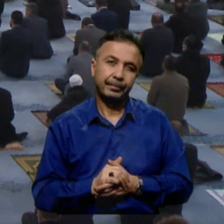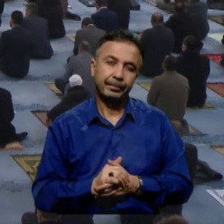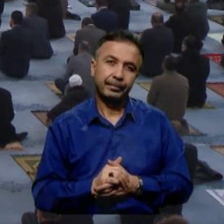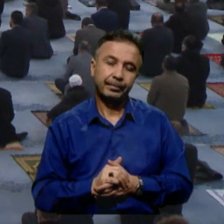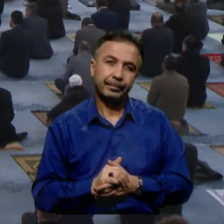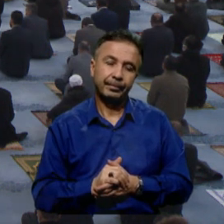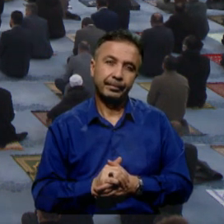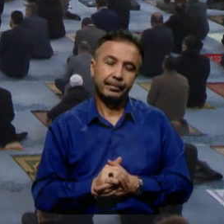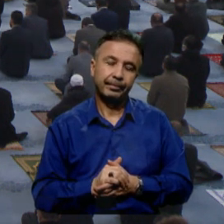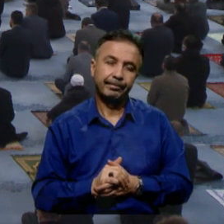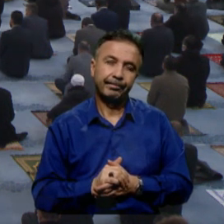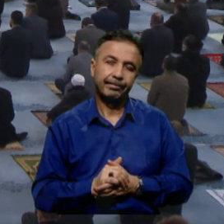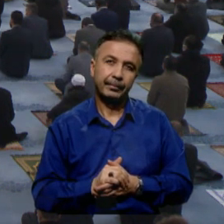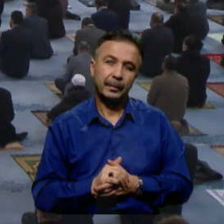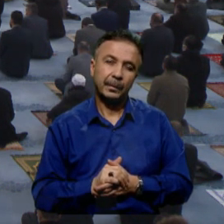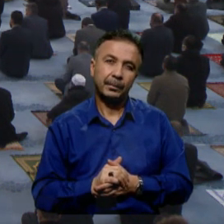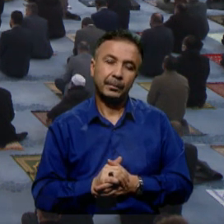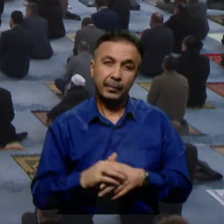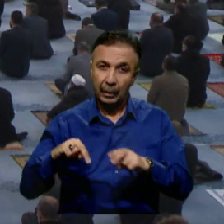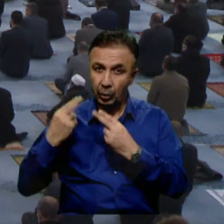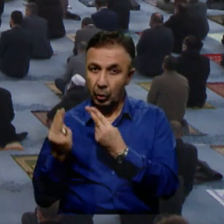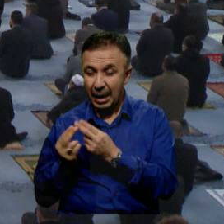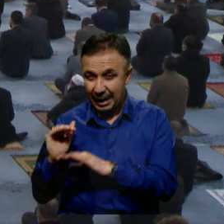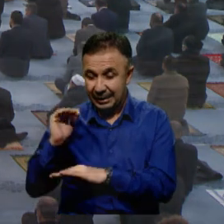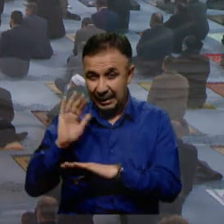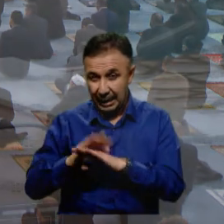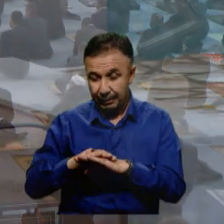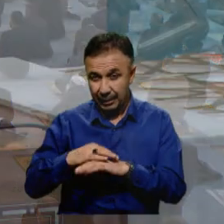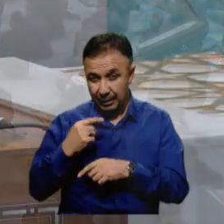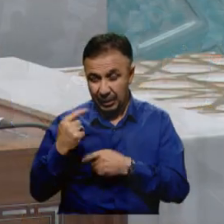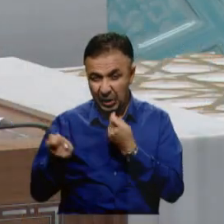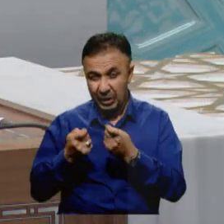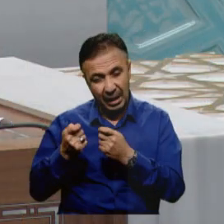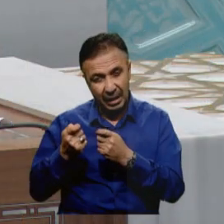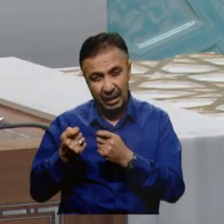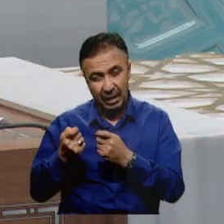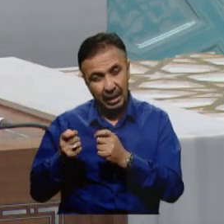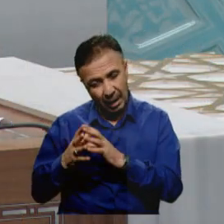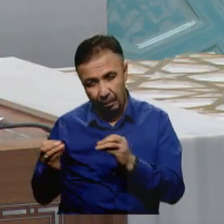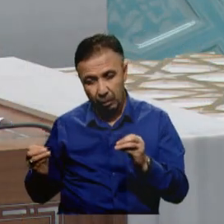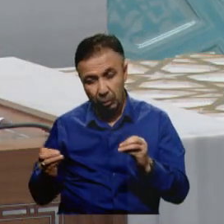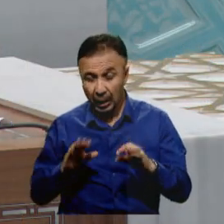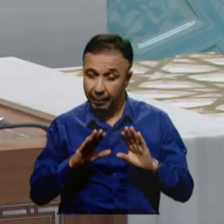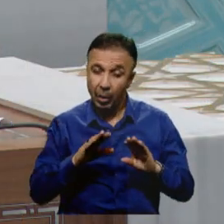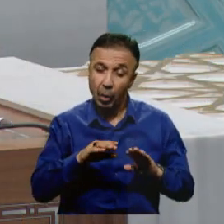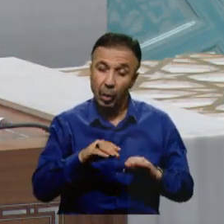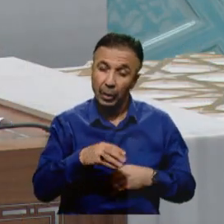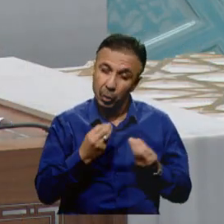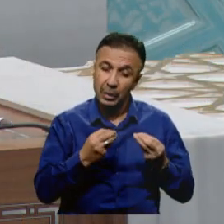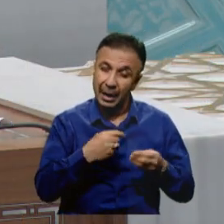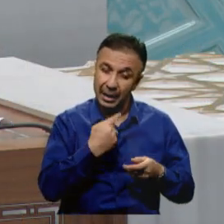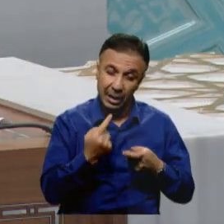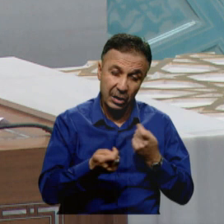اَنَّهُمْ يُحْسِنُونَ سُنْعَا Dünya hayatında yaptıkları boşa gitmiştir. Ama onlar güzel şeyler yaptığını